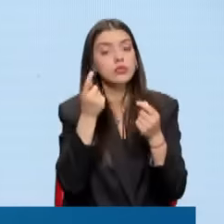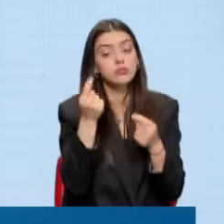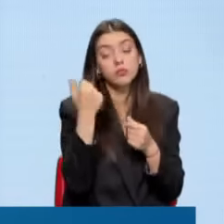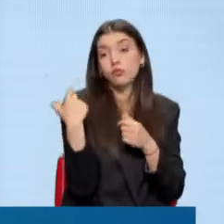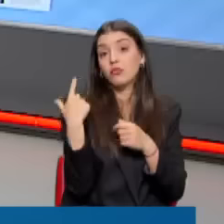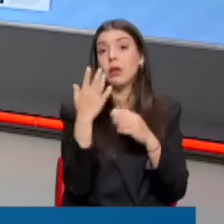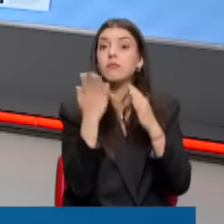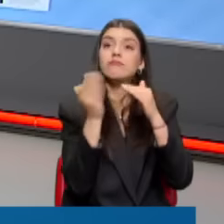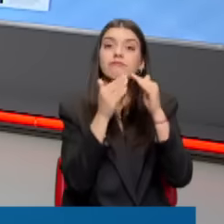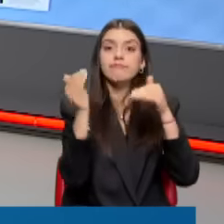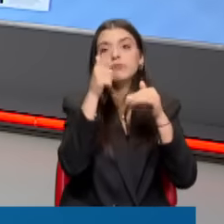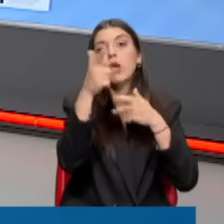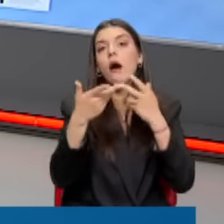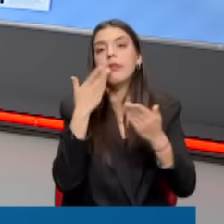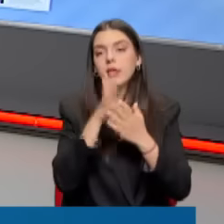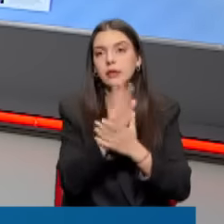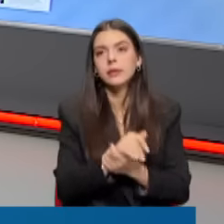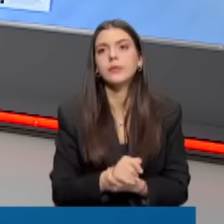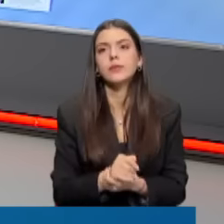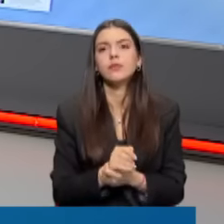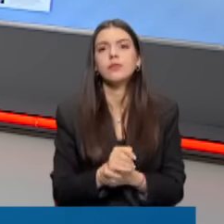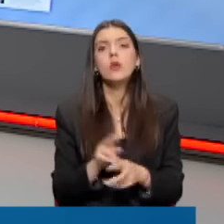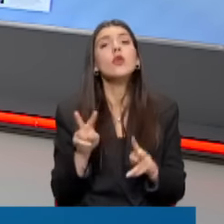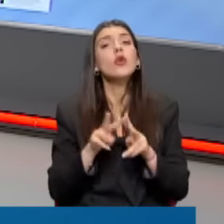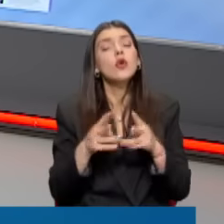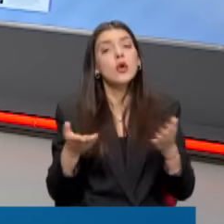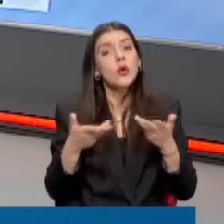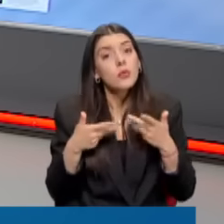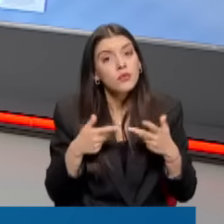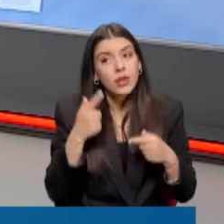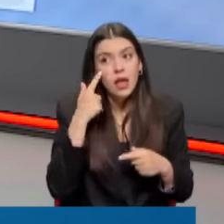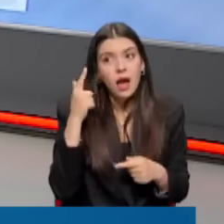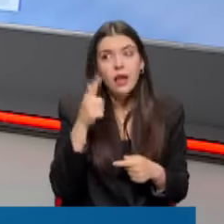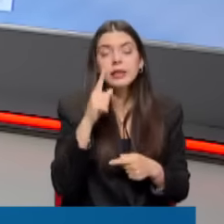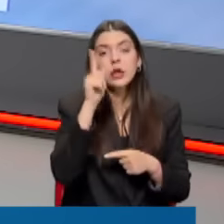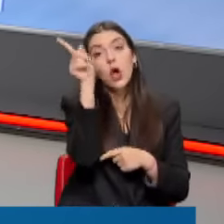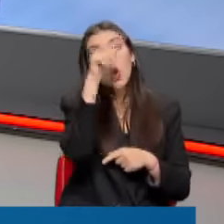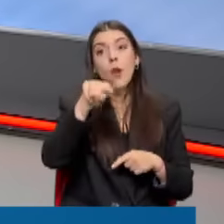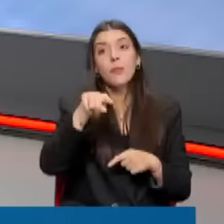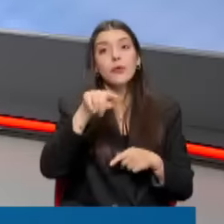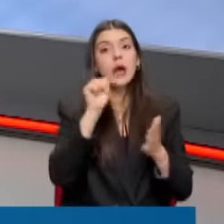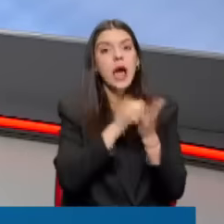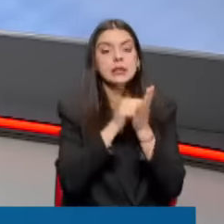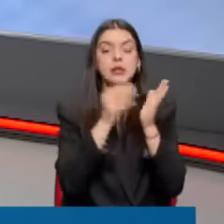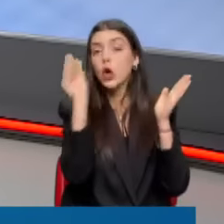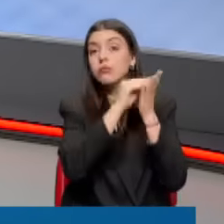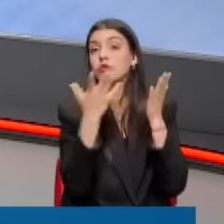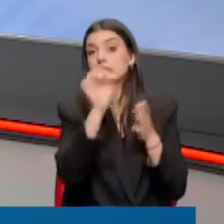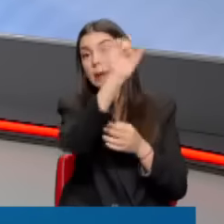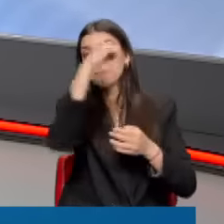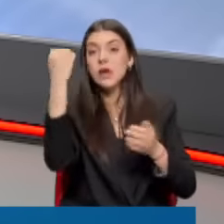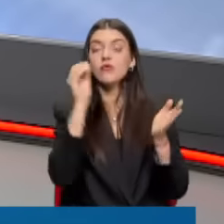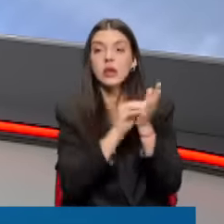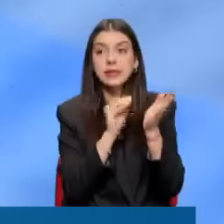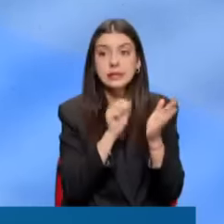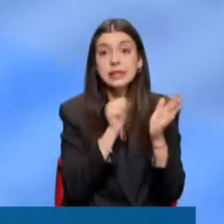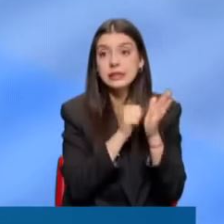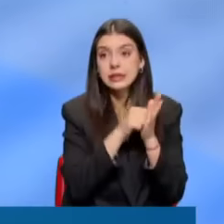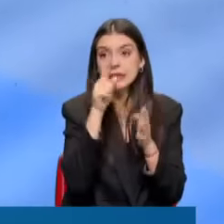koymuş müfredatı manşetine taşıyan bir diğer gazete pencere gazetesi yangından